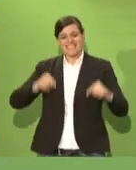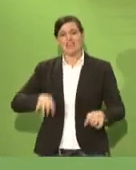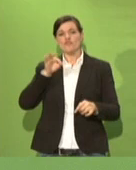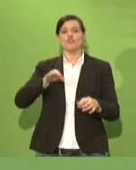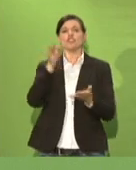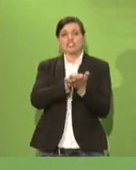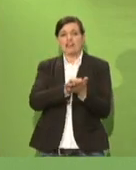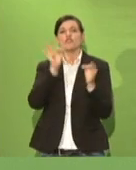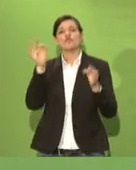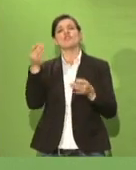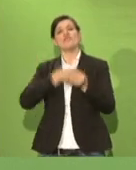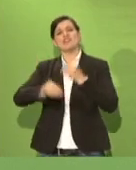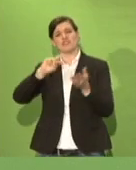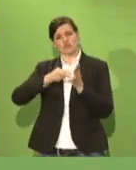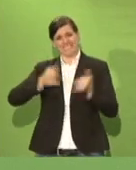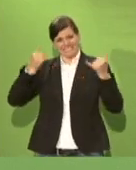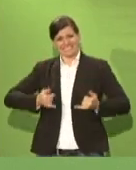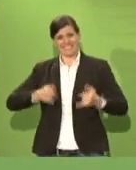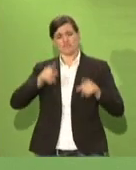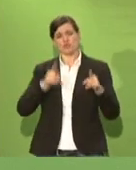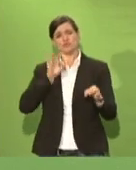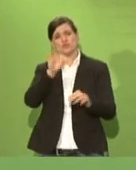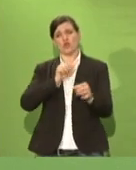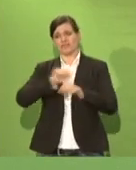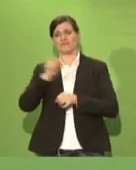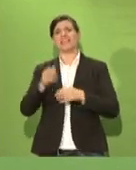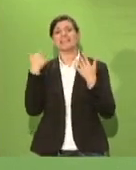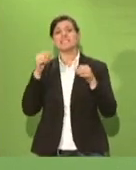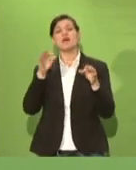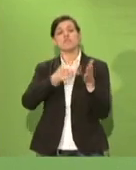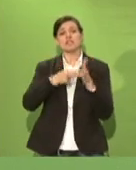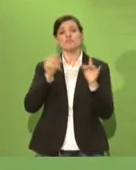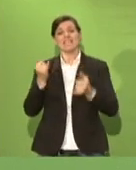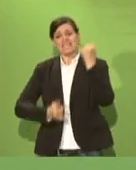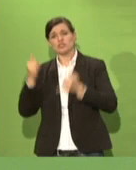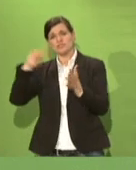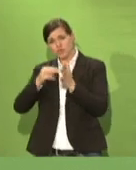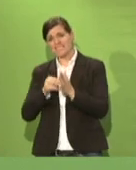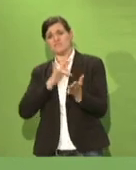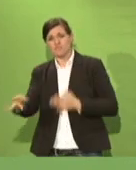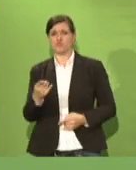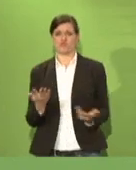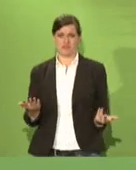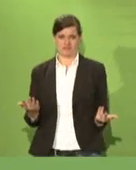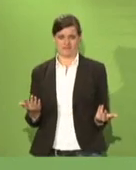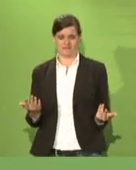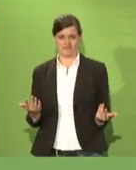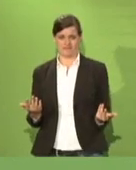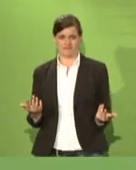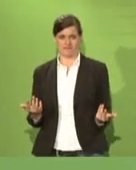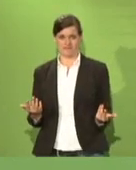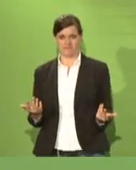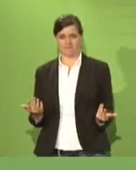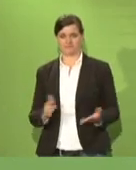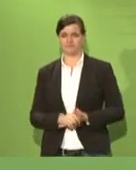unsere Wirtschaftspolitik. Klimapolitik ist Industriepolitik pur, liebe Freundinnen und Freunde. Weil